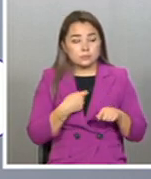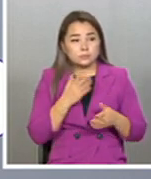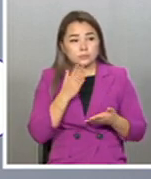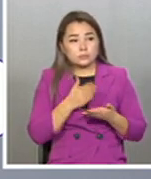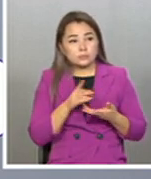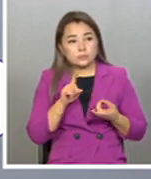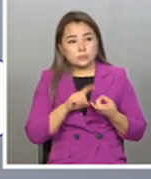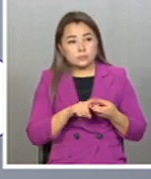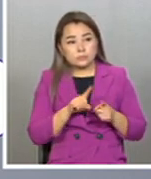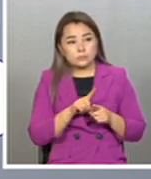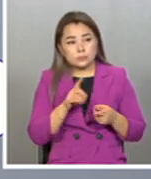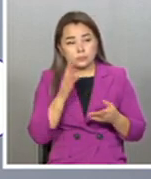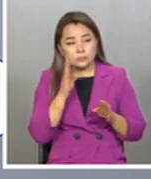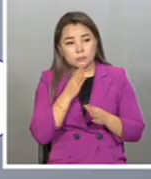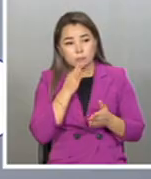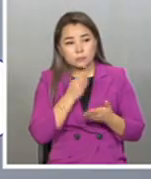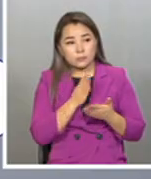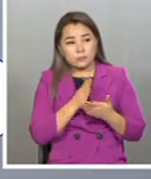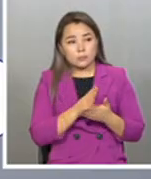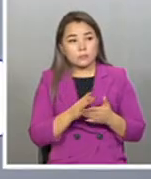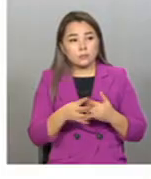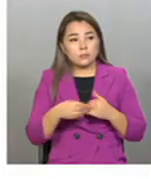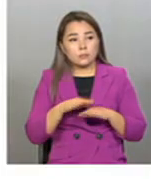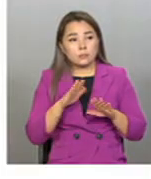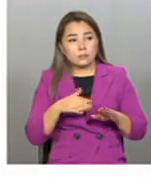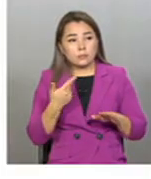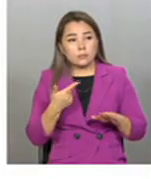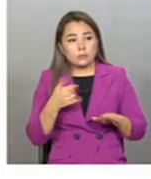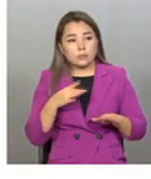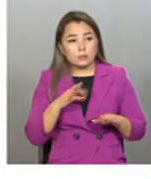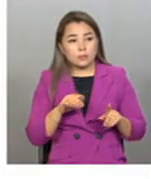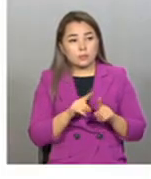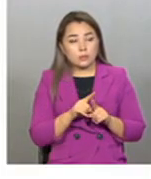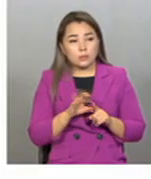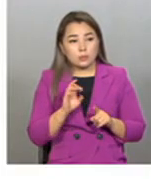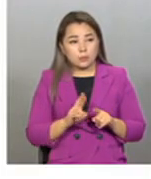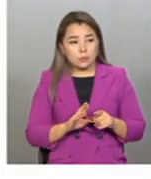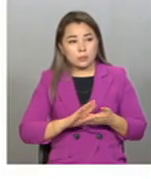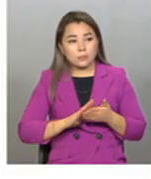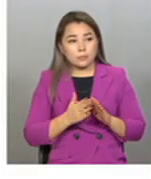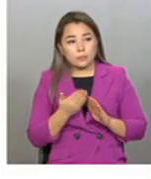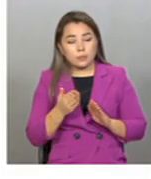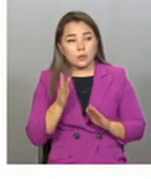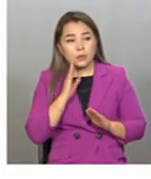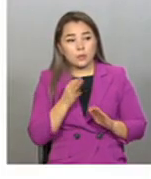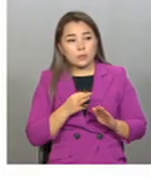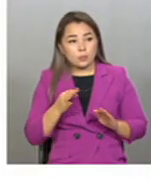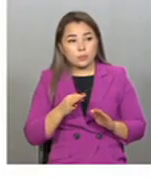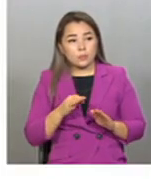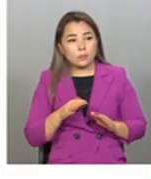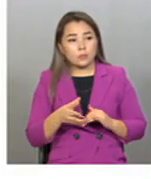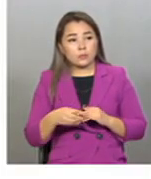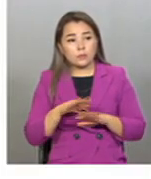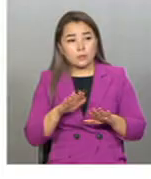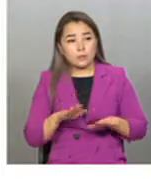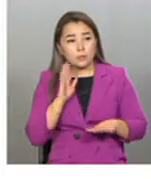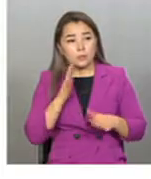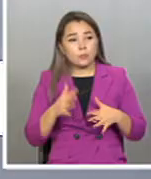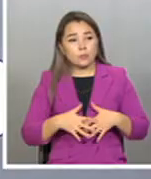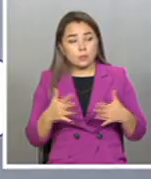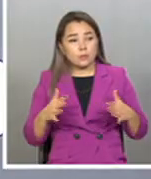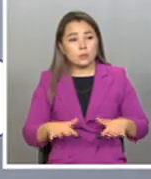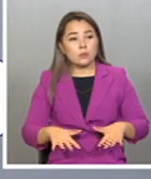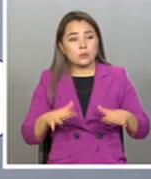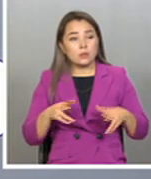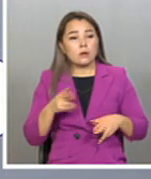байланысты. Аумақтың гидроэнергетикалық әлеуеті де өзен алабының суының молдығы, қатуы, тасуы